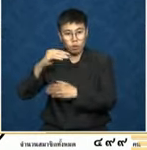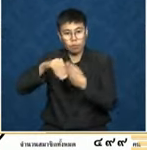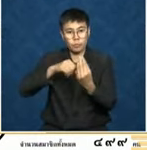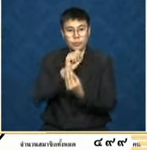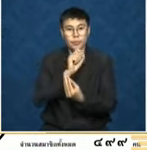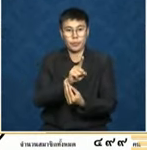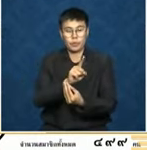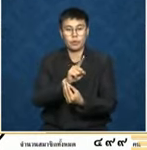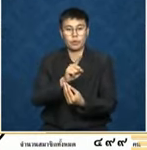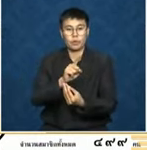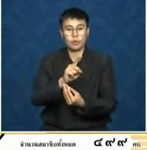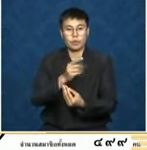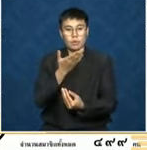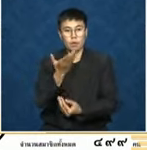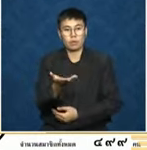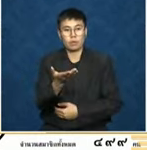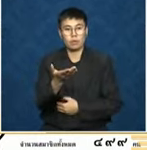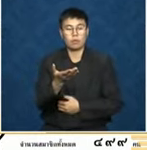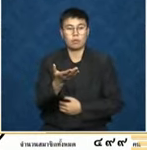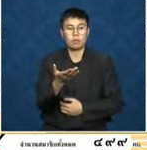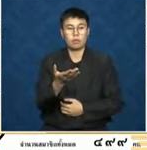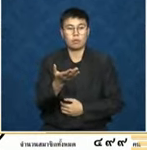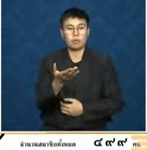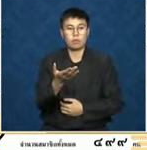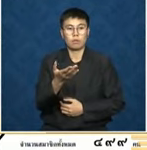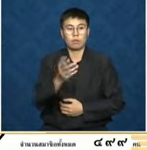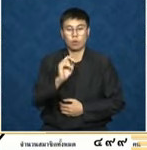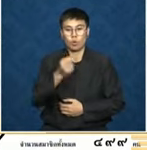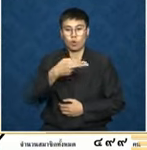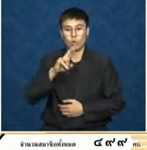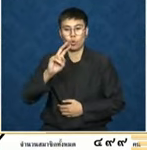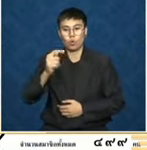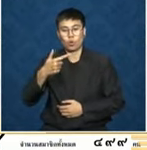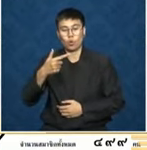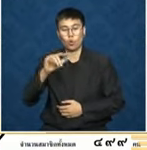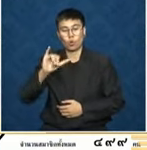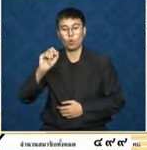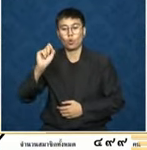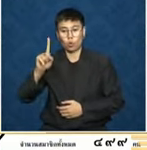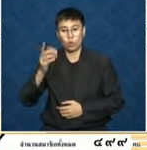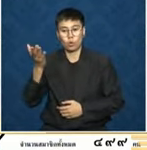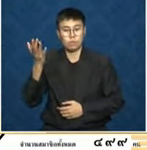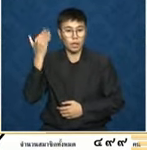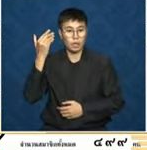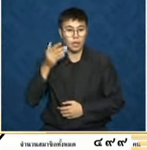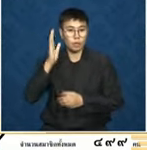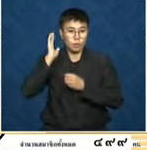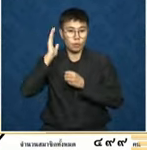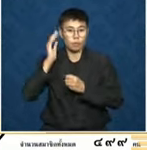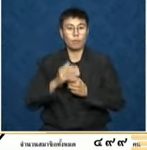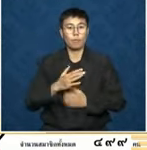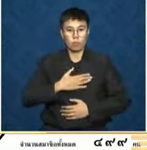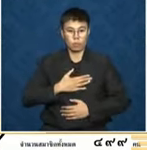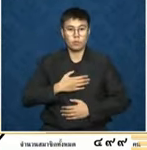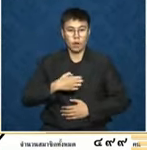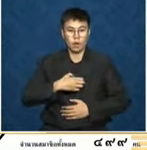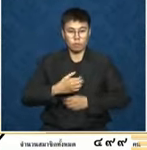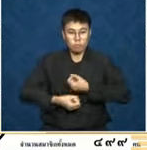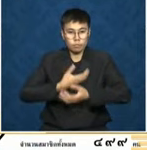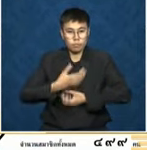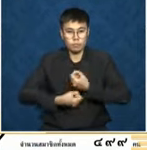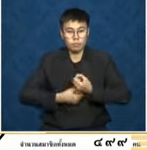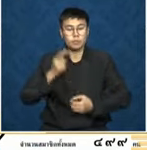รษฐกิจของท่านทรงยศรามสุขนะครับท่านประธานครับเรื่องนี้ผมอยากจะให้ความเห็นที่มันเป็นข้อเท็